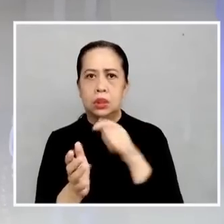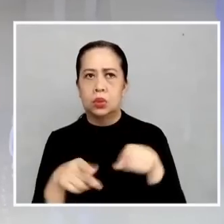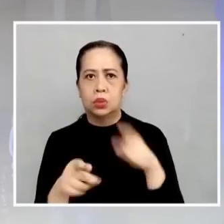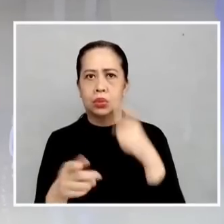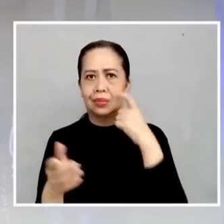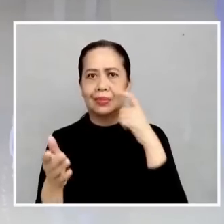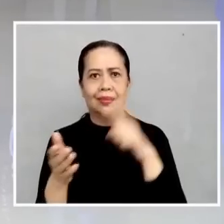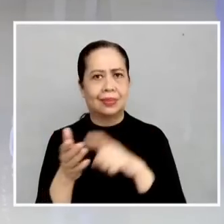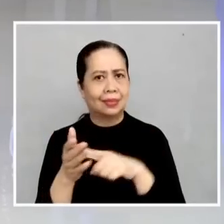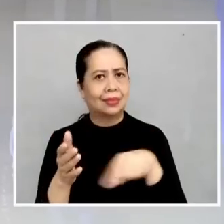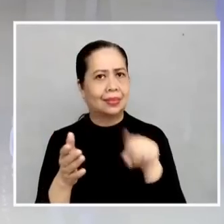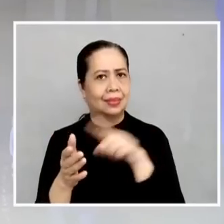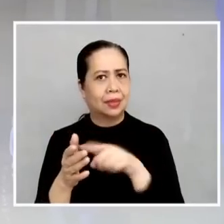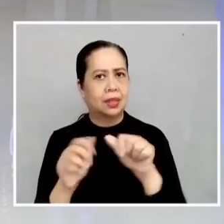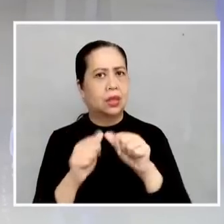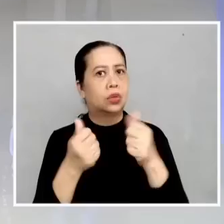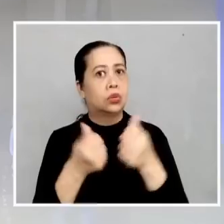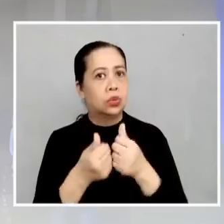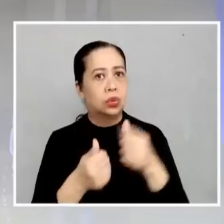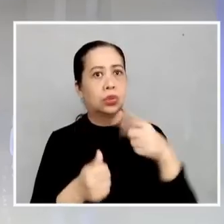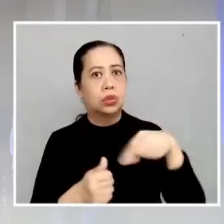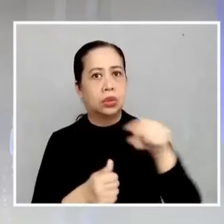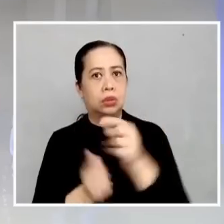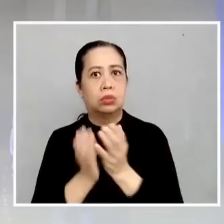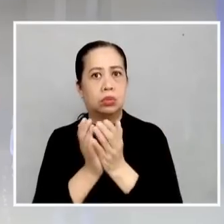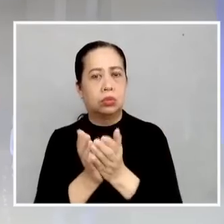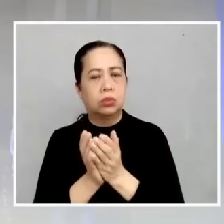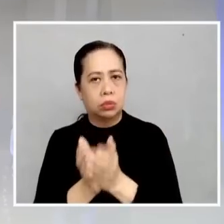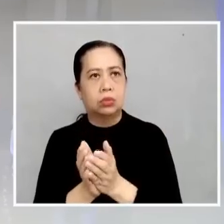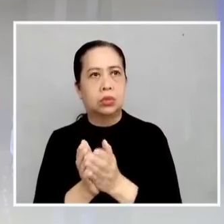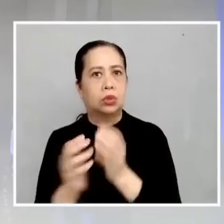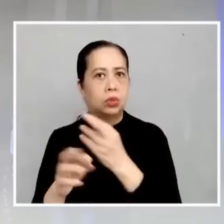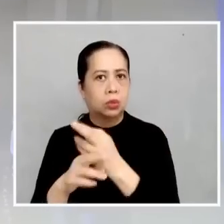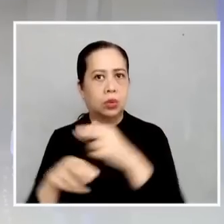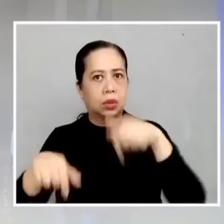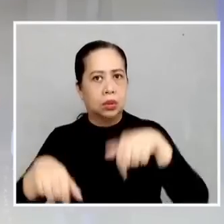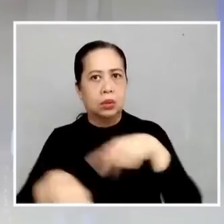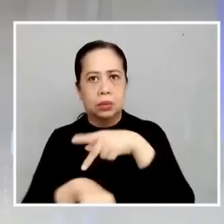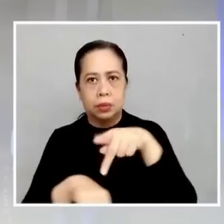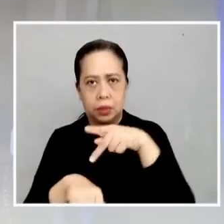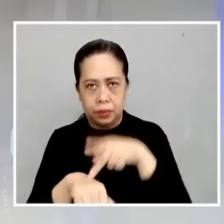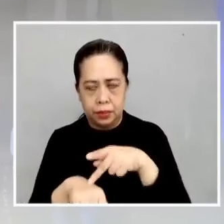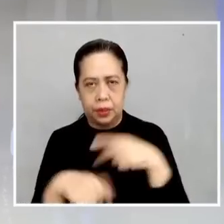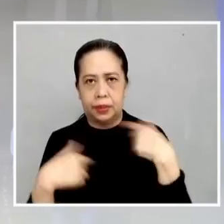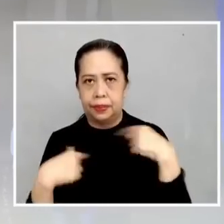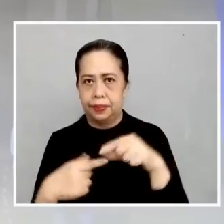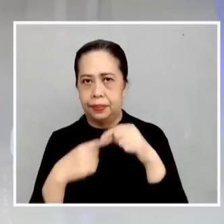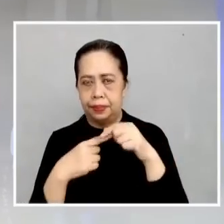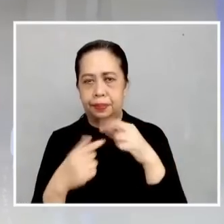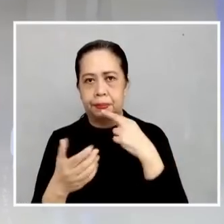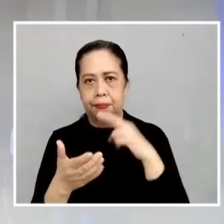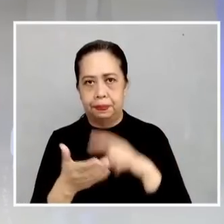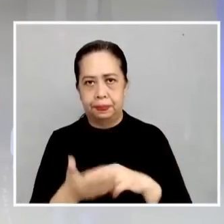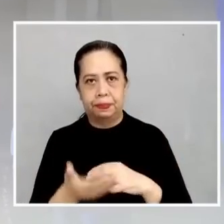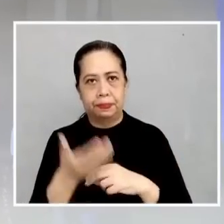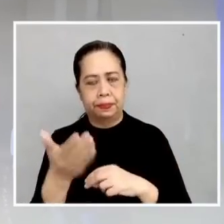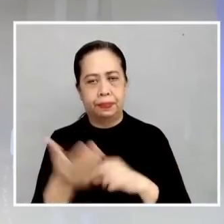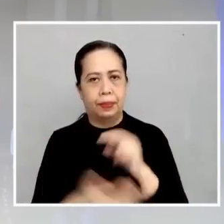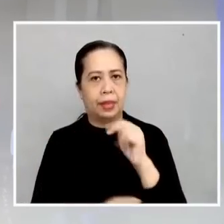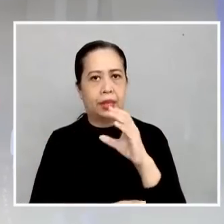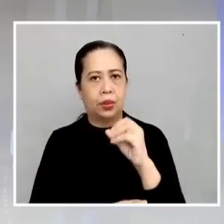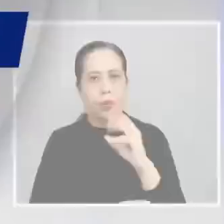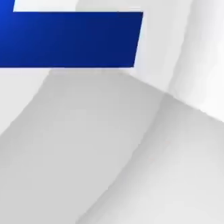kinikilala ng asosasyon ng mga shipyard sa Pilipinas. Exclusive, nagpapatrol, Nico